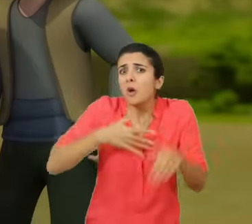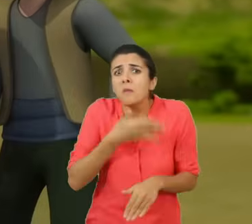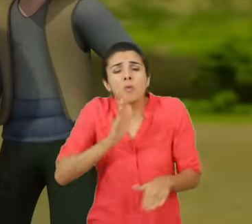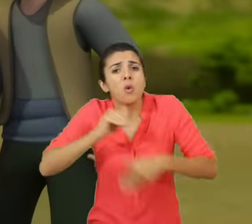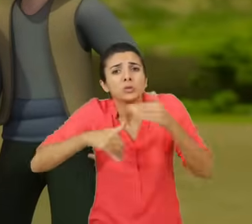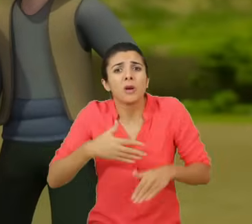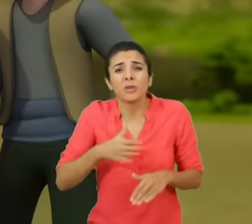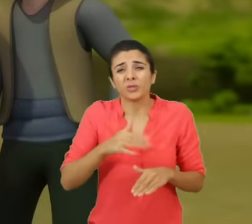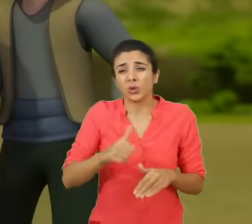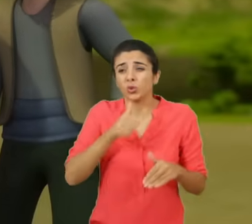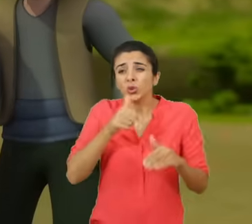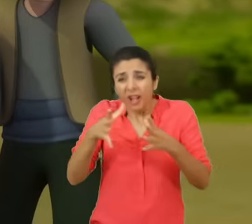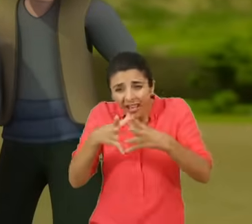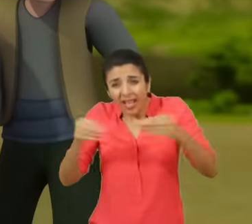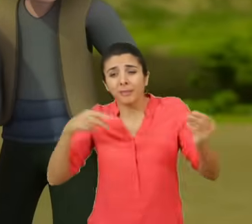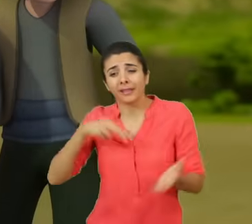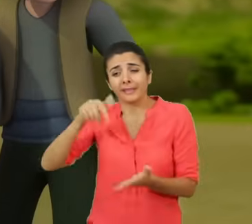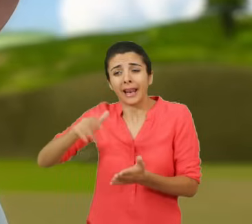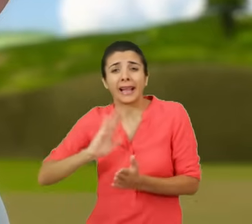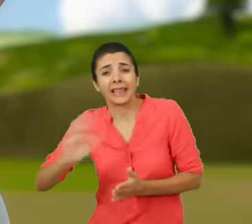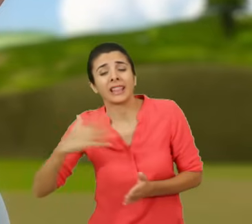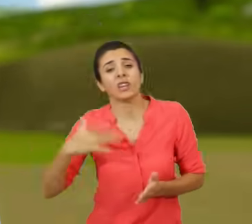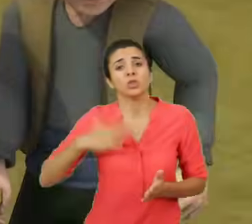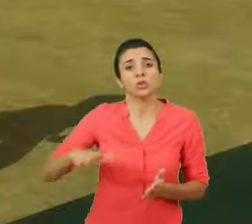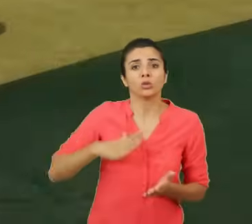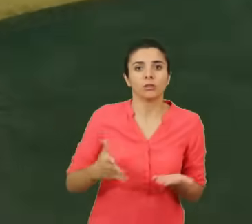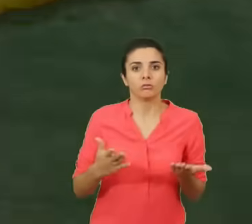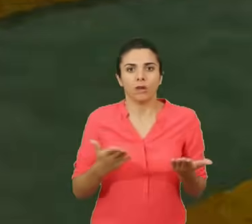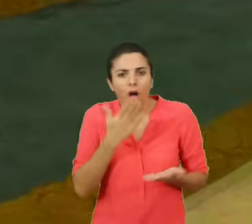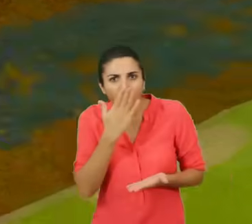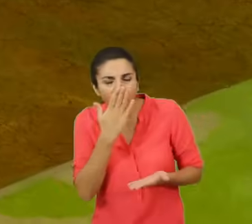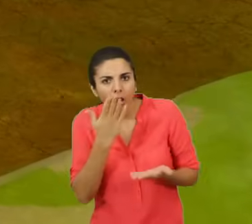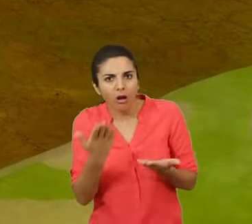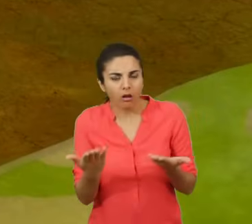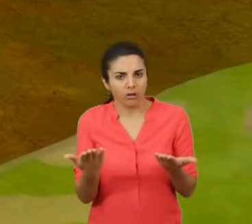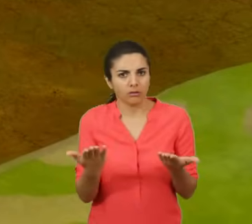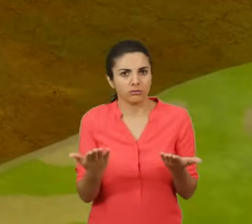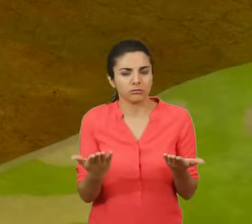sular çekilseydi de yürüyerek geçseydik karşıya. Nefes suyu kayboldu.